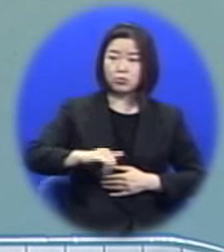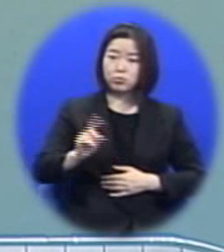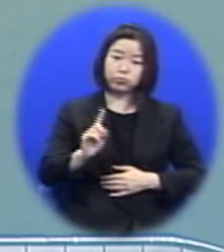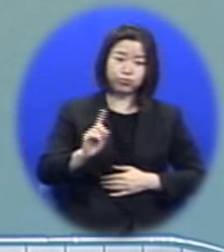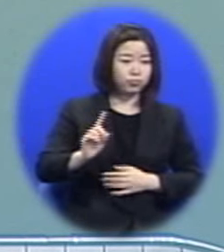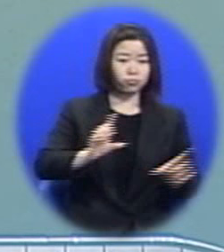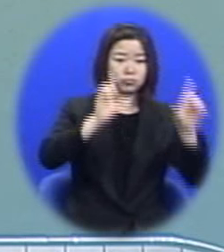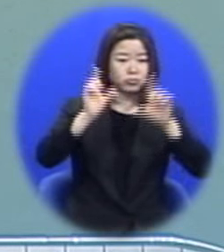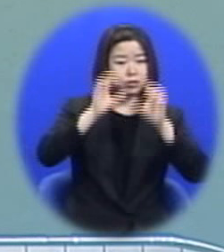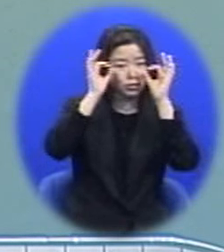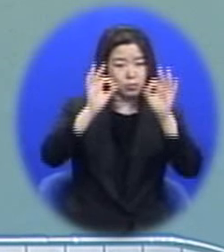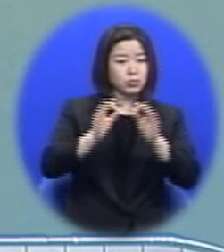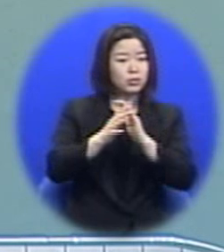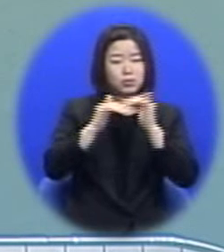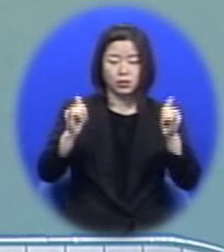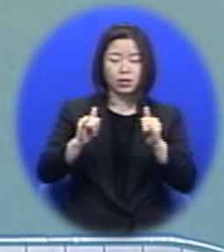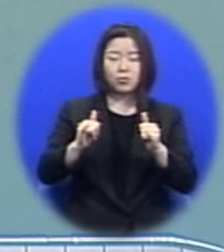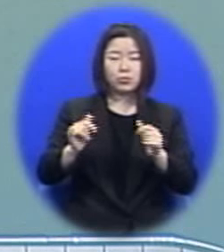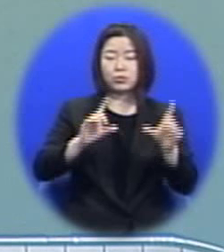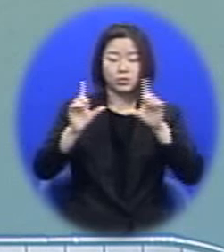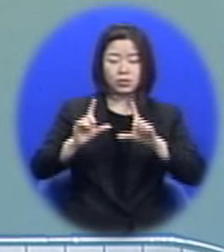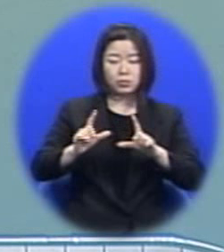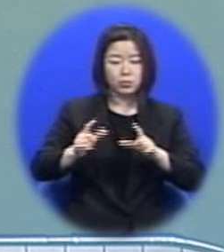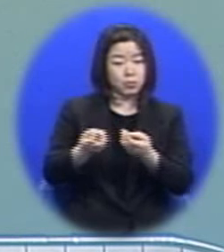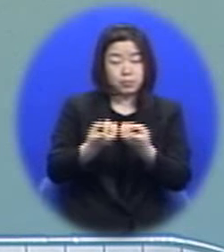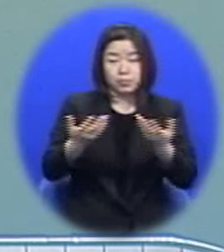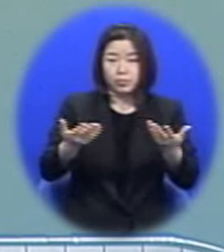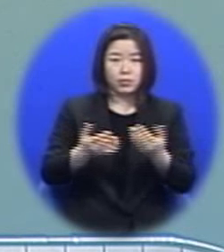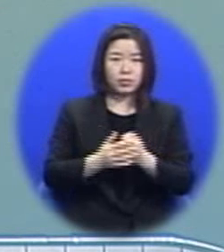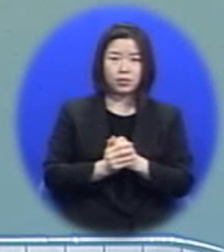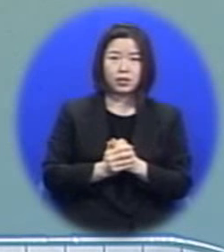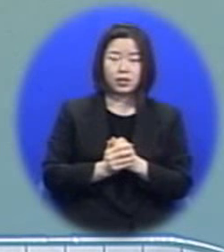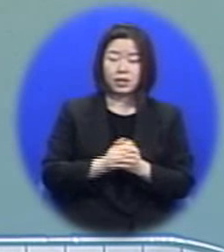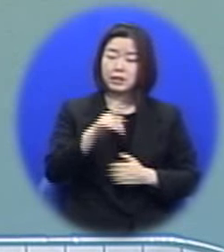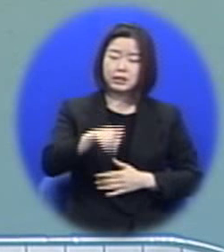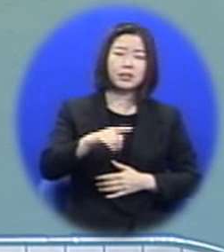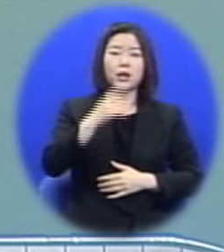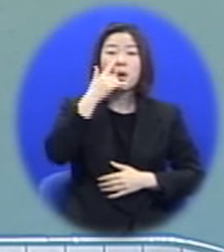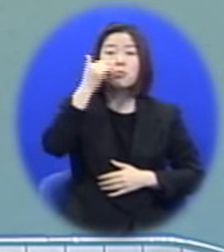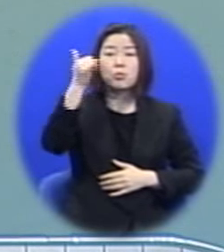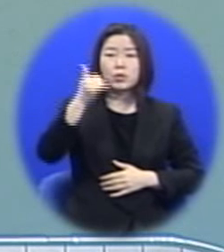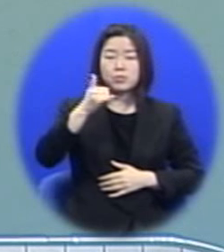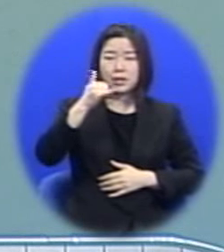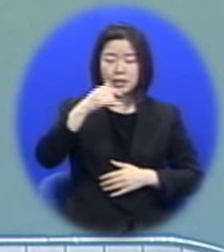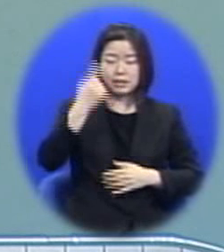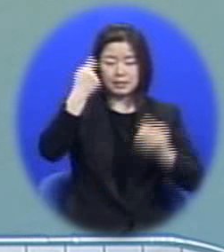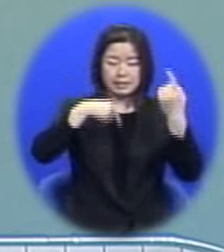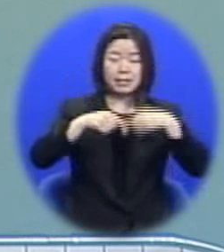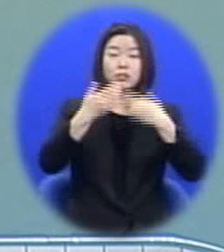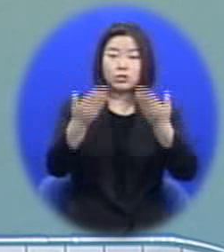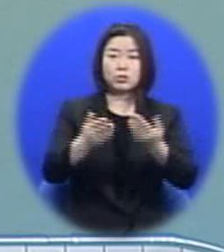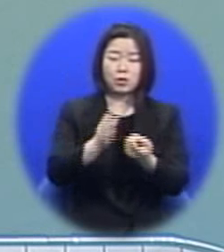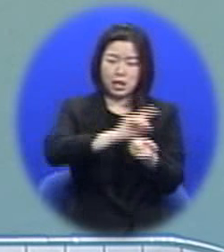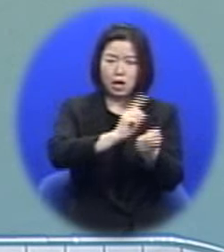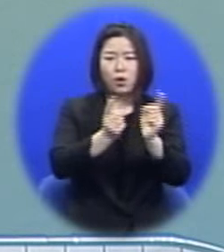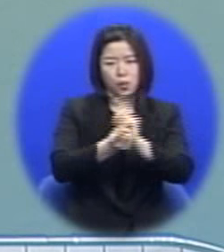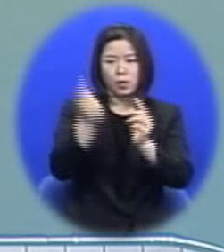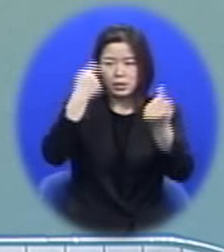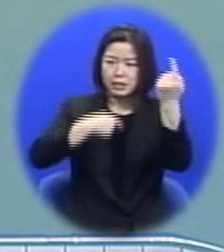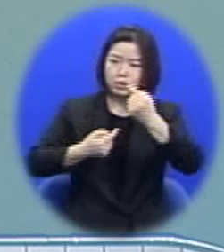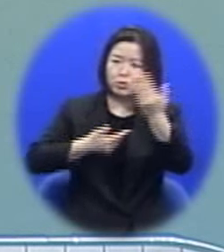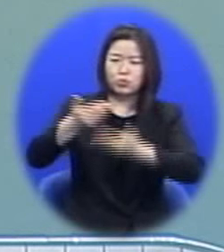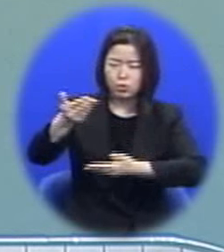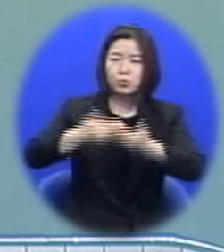없이 사람으로 살았던 거예요. 그게 부모님에게 상처가 된 거죠. 서로 상처를 주고받는